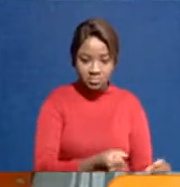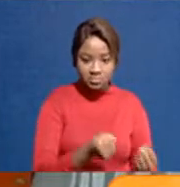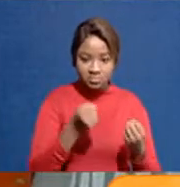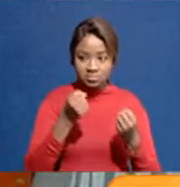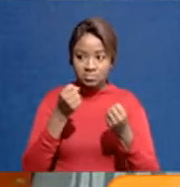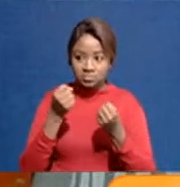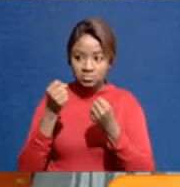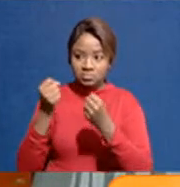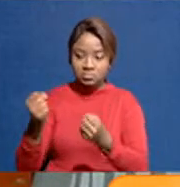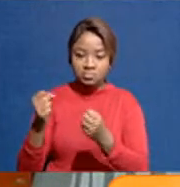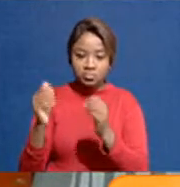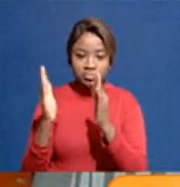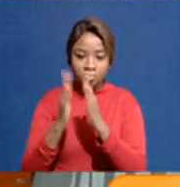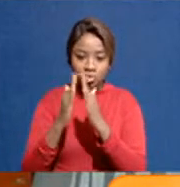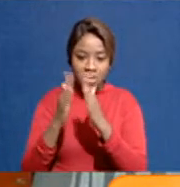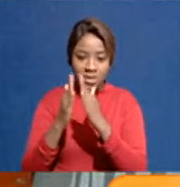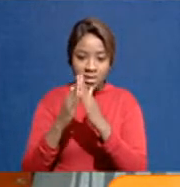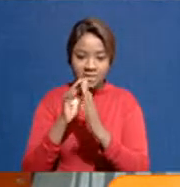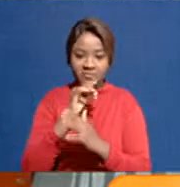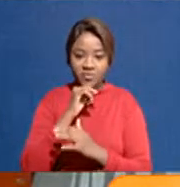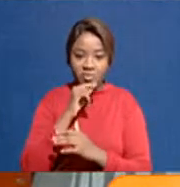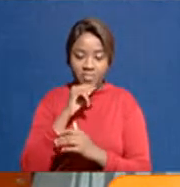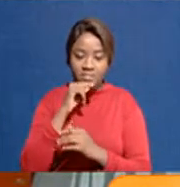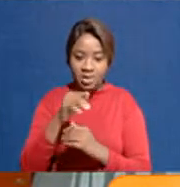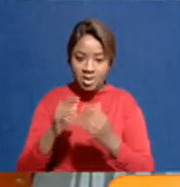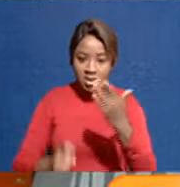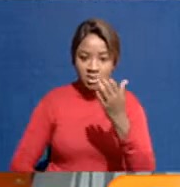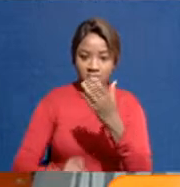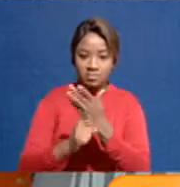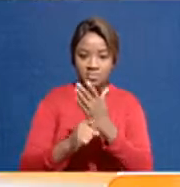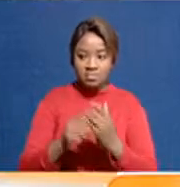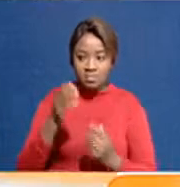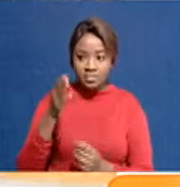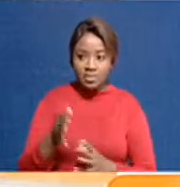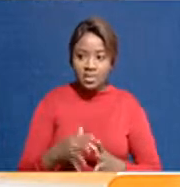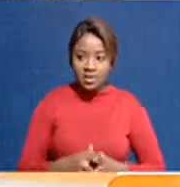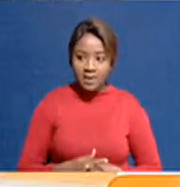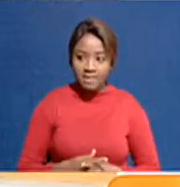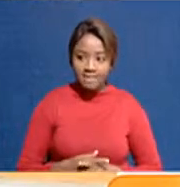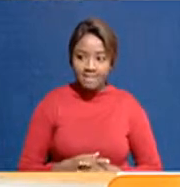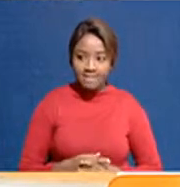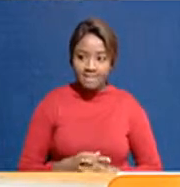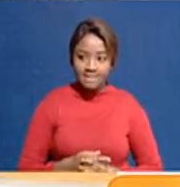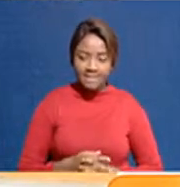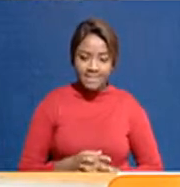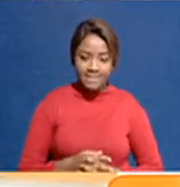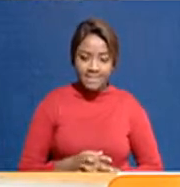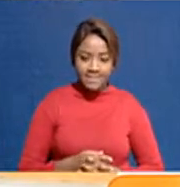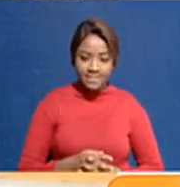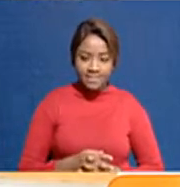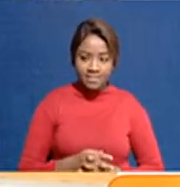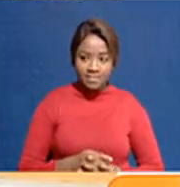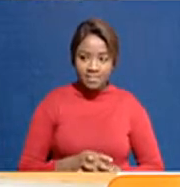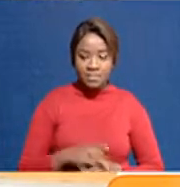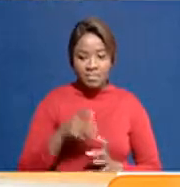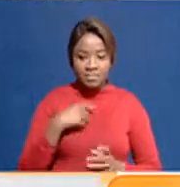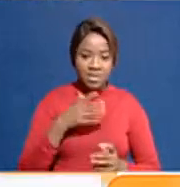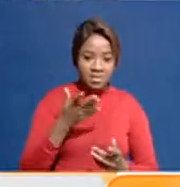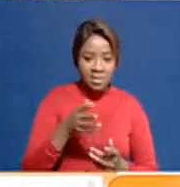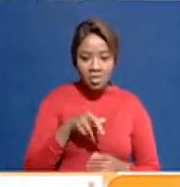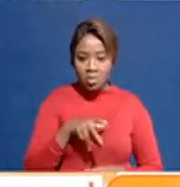hadi katika vyoo vya wanaume na kuwafungia mle ndani. Nikiwa kwa street kuja kutokea mbele, nipatana na wanaume